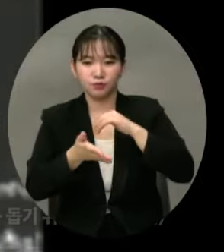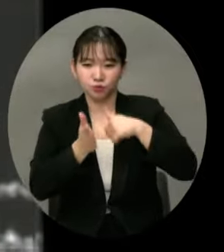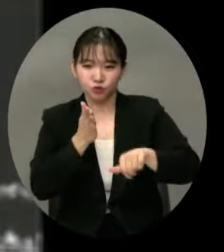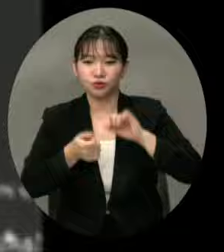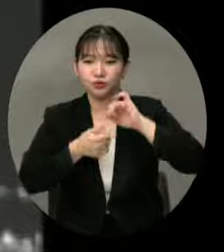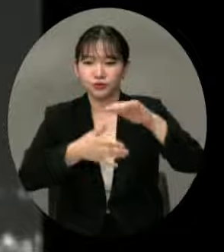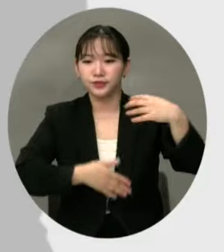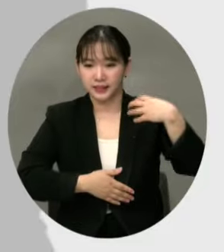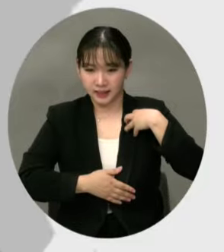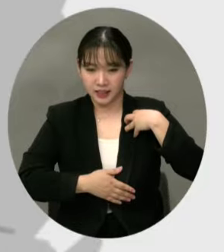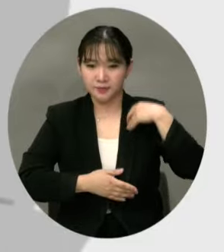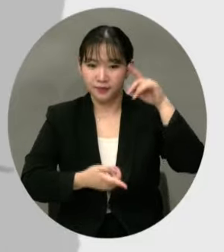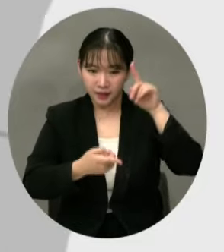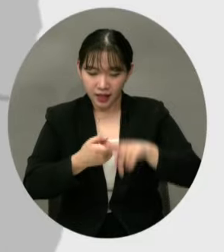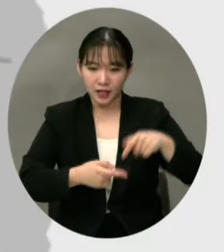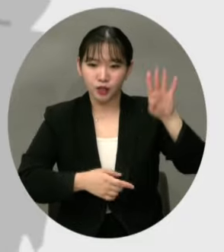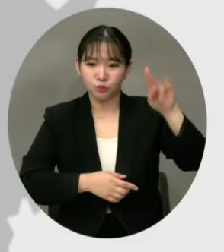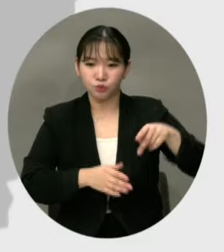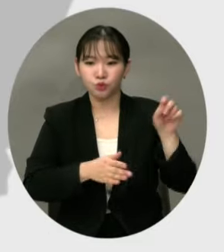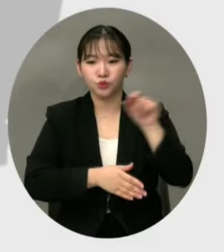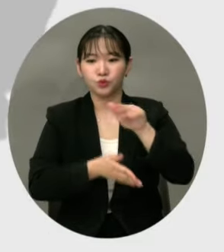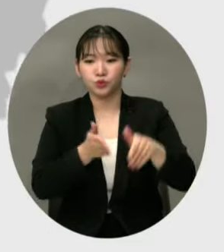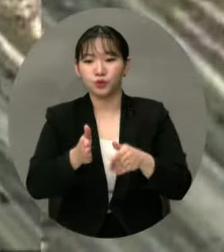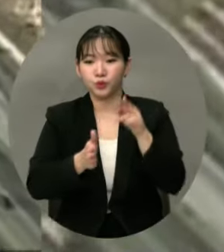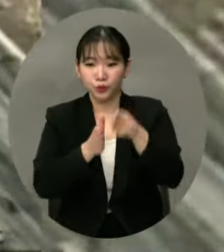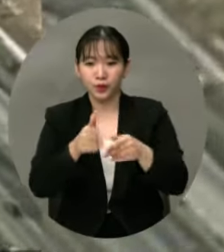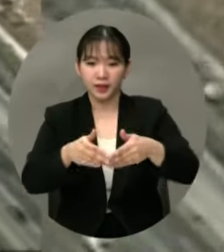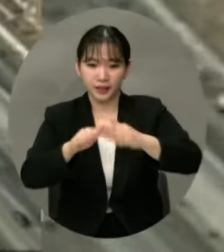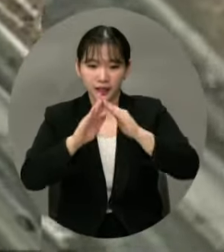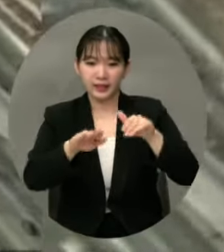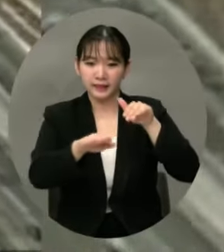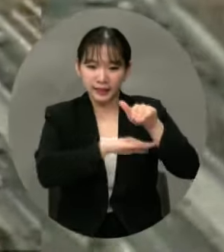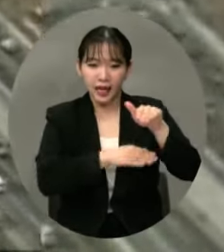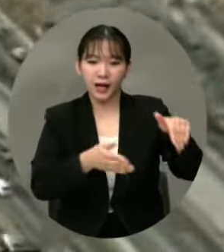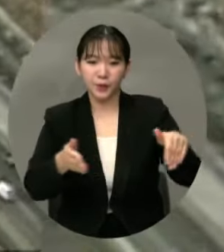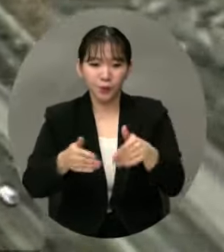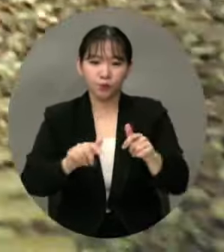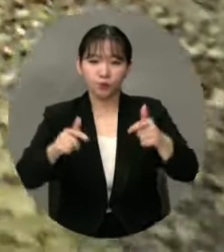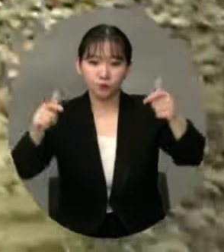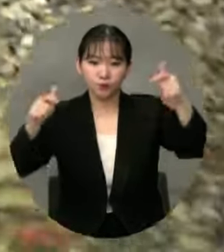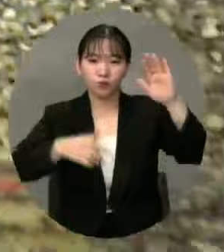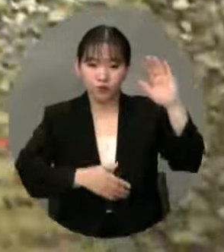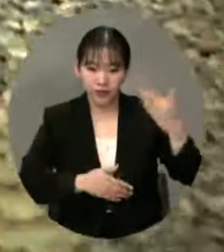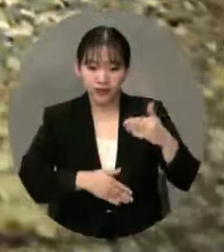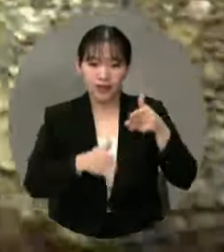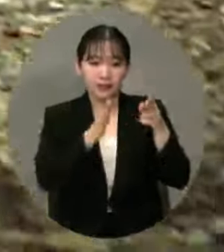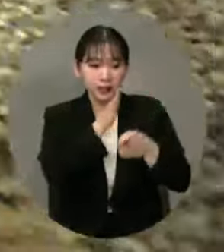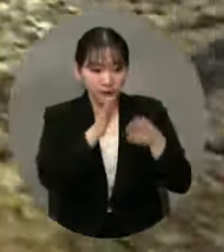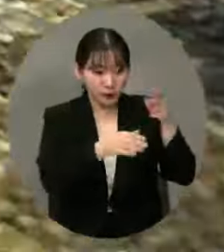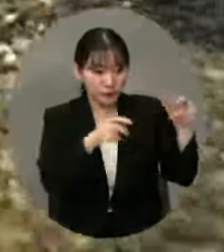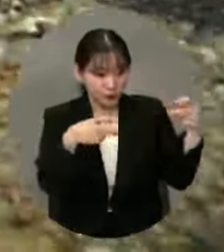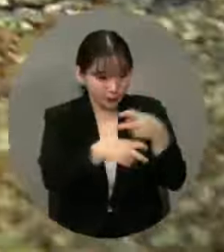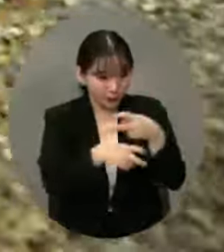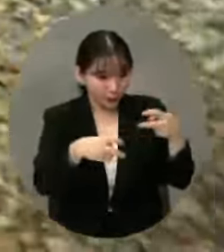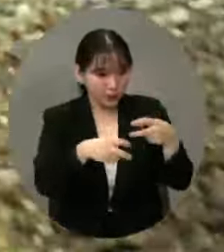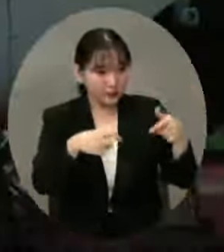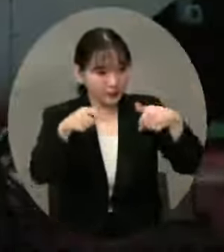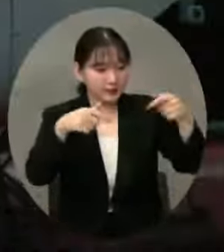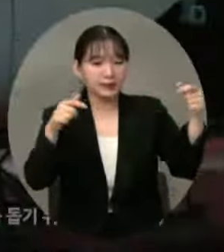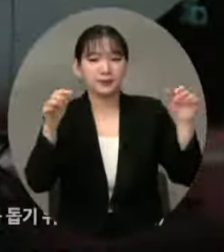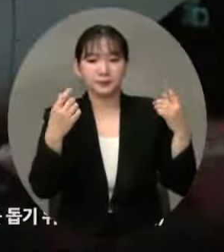때문이죠. 그러다가 경부고속도로가 개통되고 자동차와 도로교통 위주의 국가정책들이 생기면서 철도교통은 잠시 주춤하게